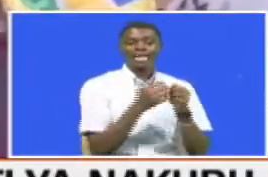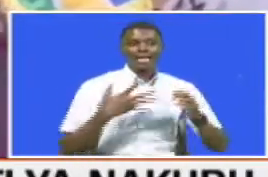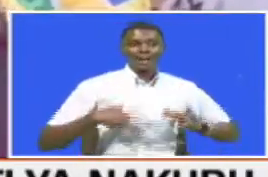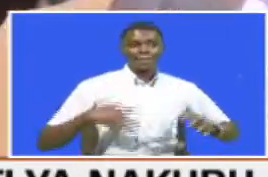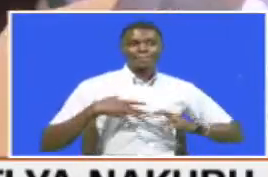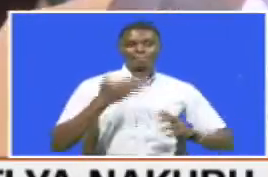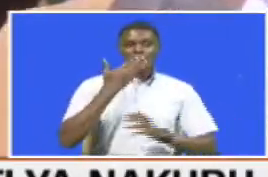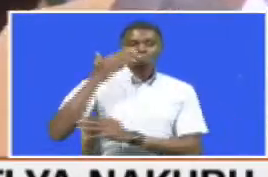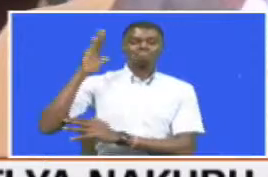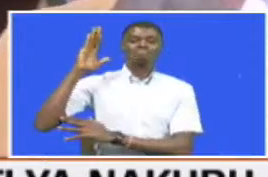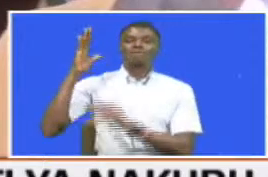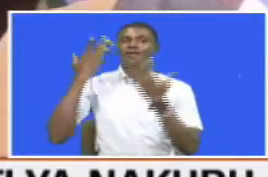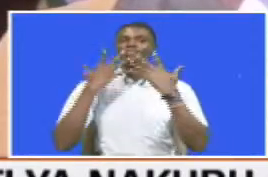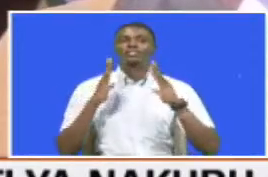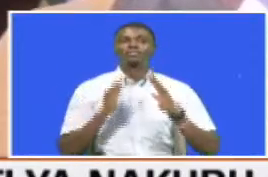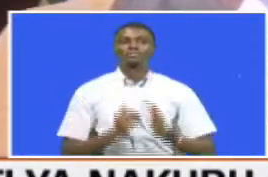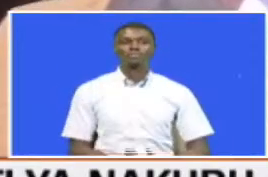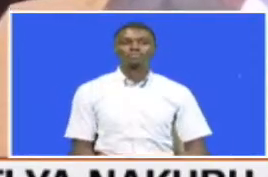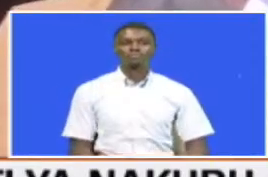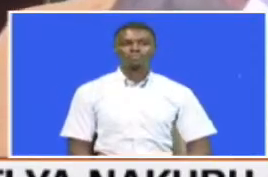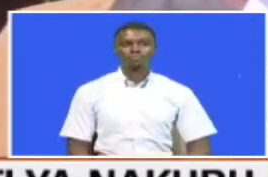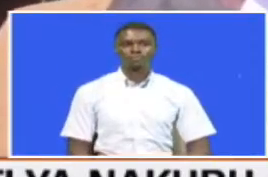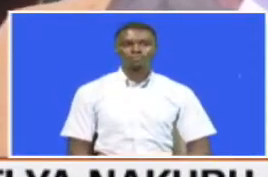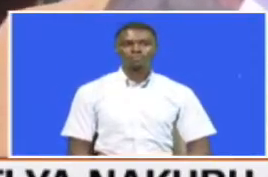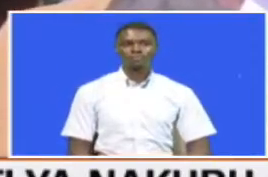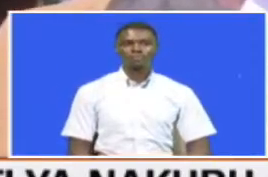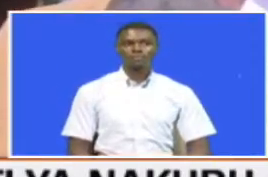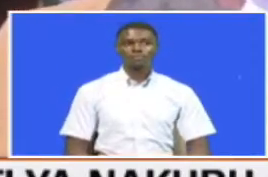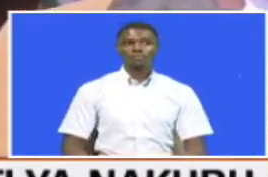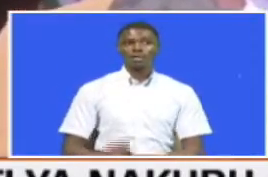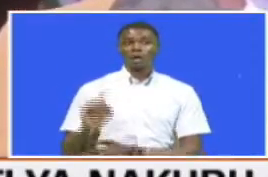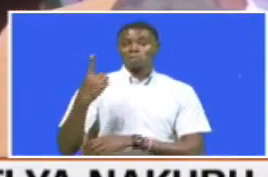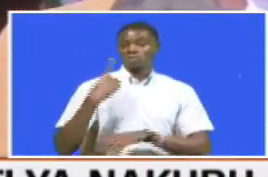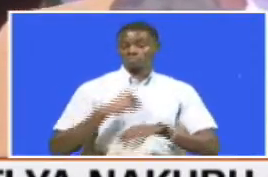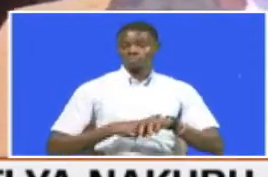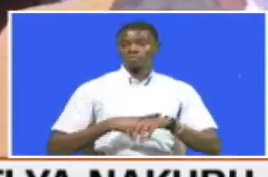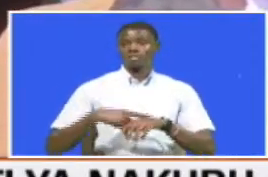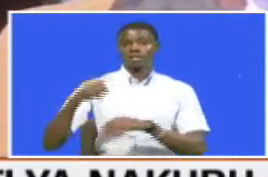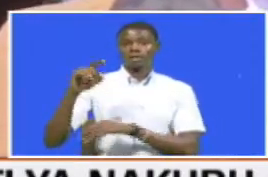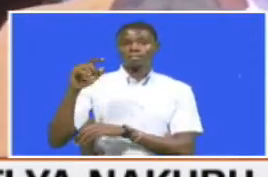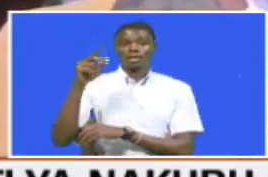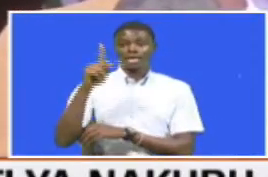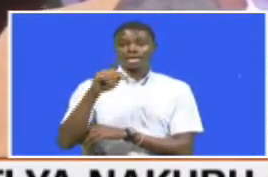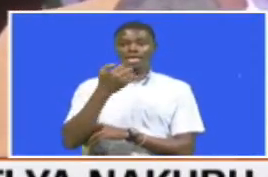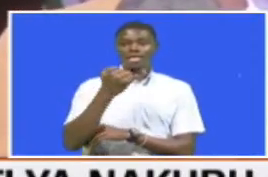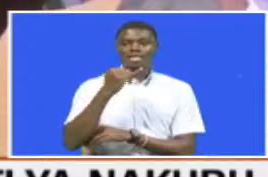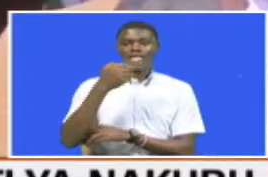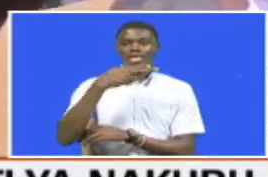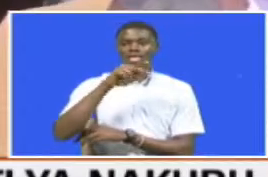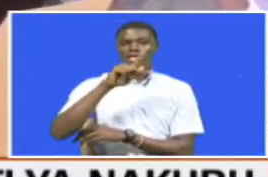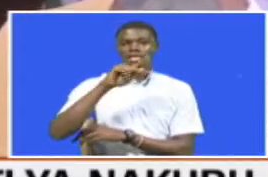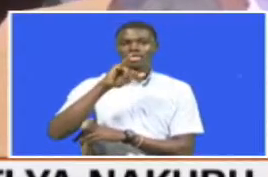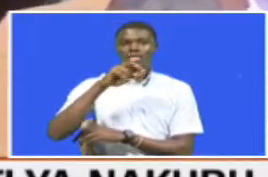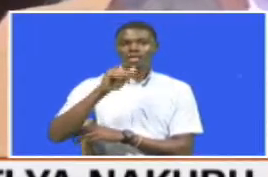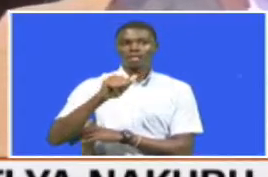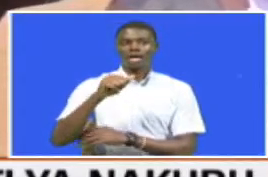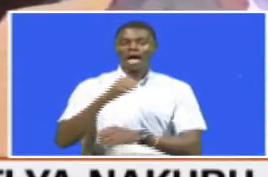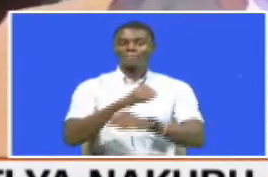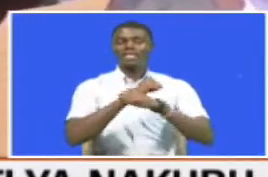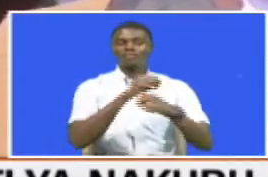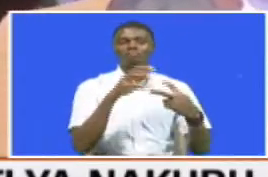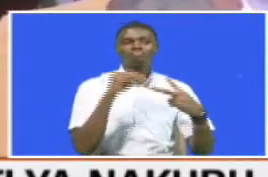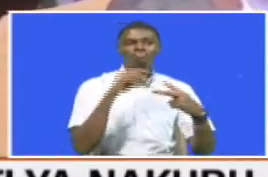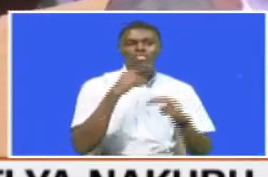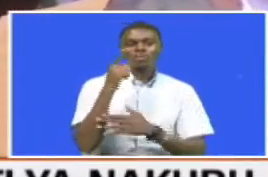wakala kiapo. Faithfully and truly. Mara si moja gavana Kihika amesikika akitetea uteuzi wake